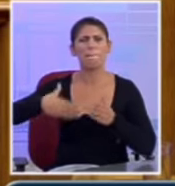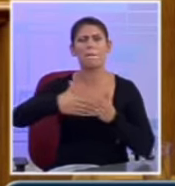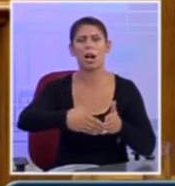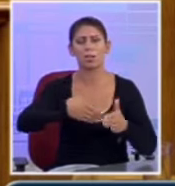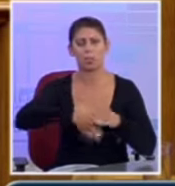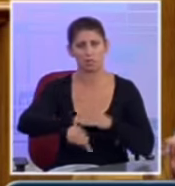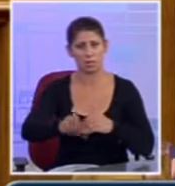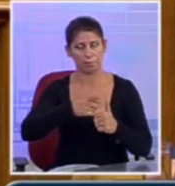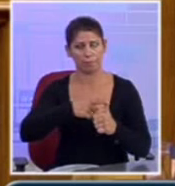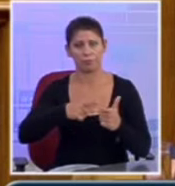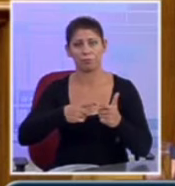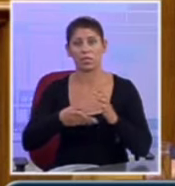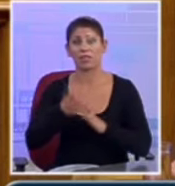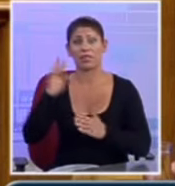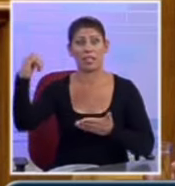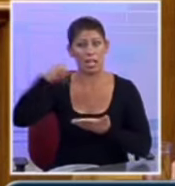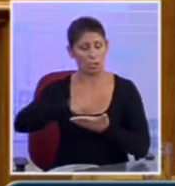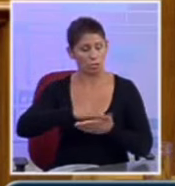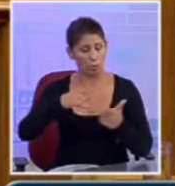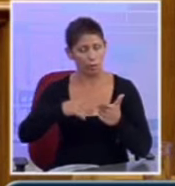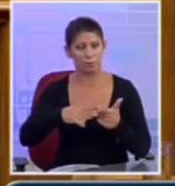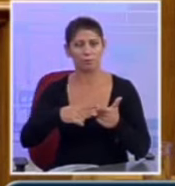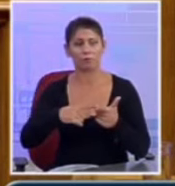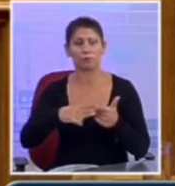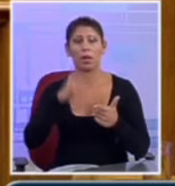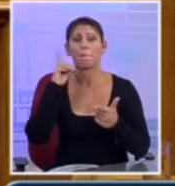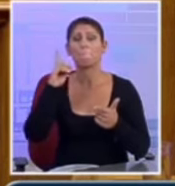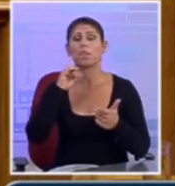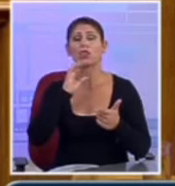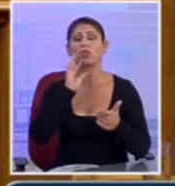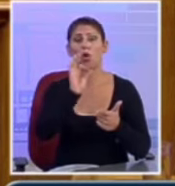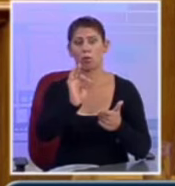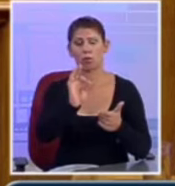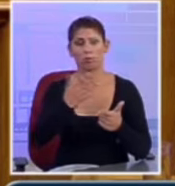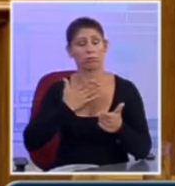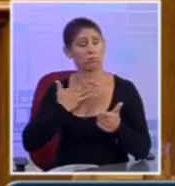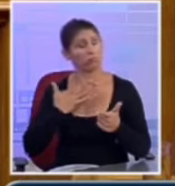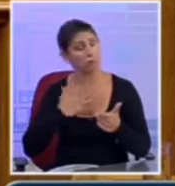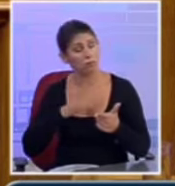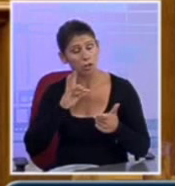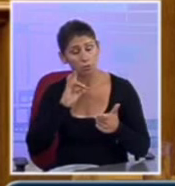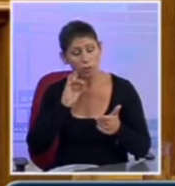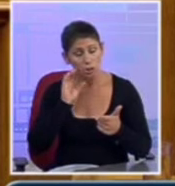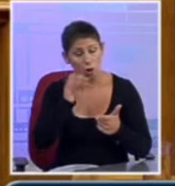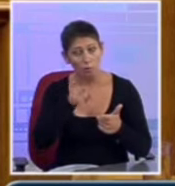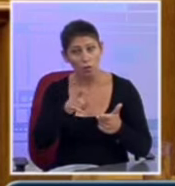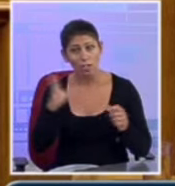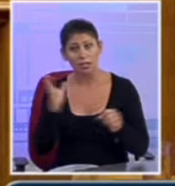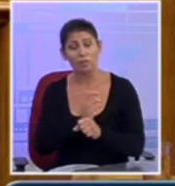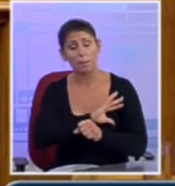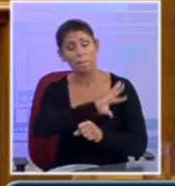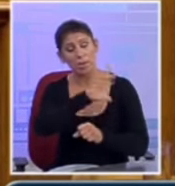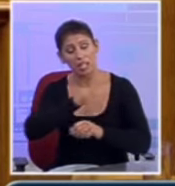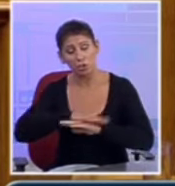όπως είναι τα 14 αεροδρόμια, με ένα στόχο που επιδιώκουμε και θα επιδιώξουμε μέχρι